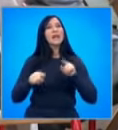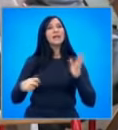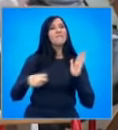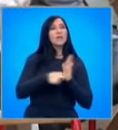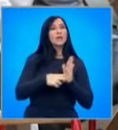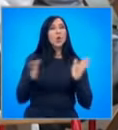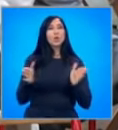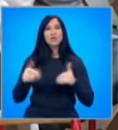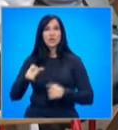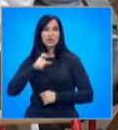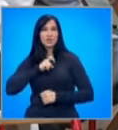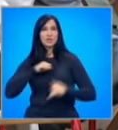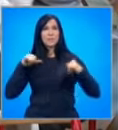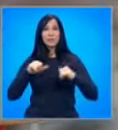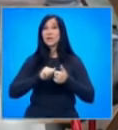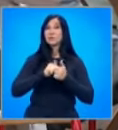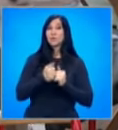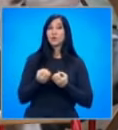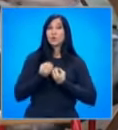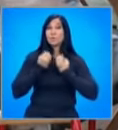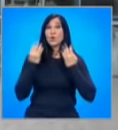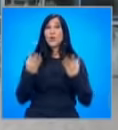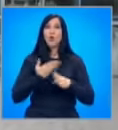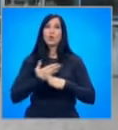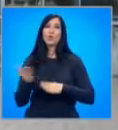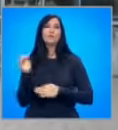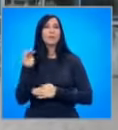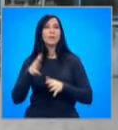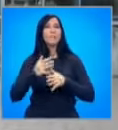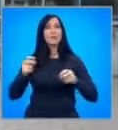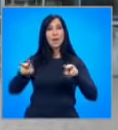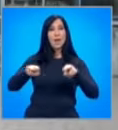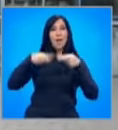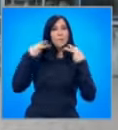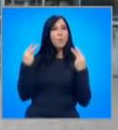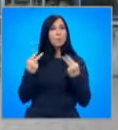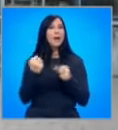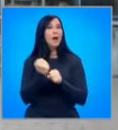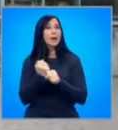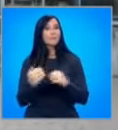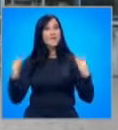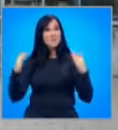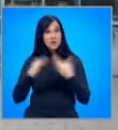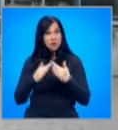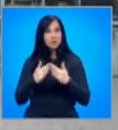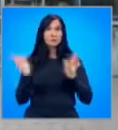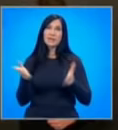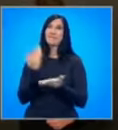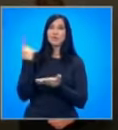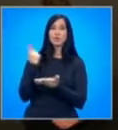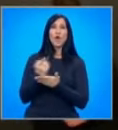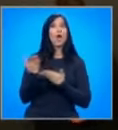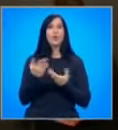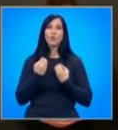се частните партита, а спортните прояви отново ще се провеждат без публика. Работата от вкъщи става задължителна,